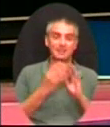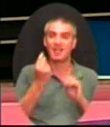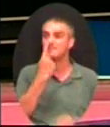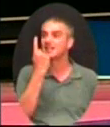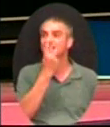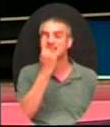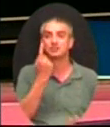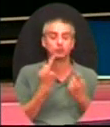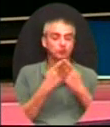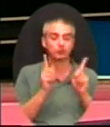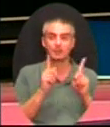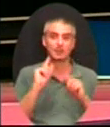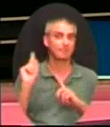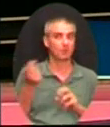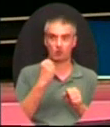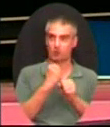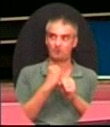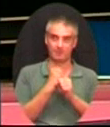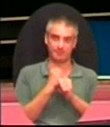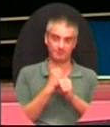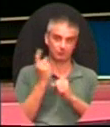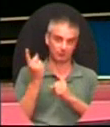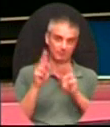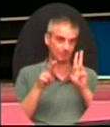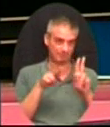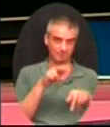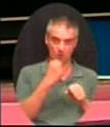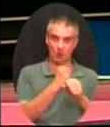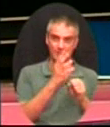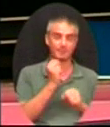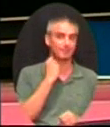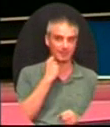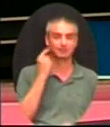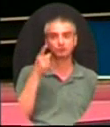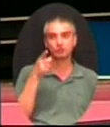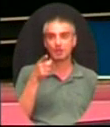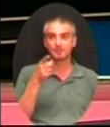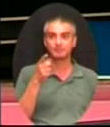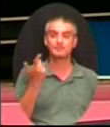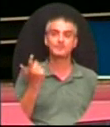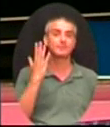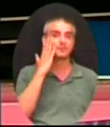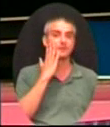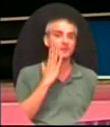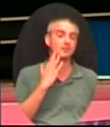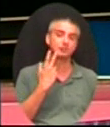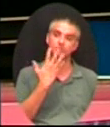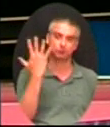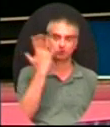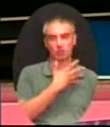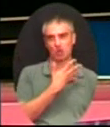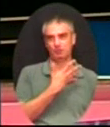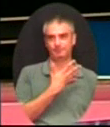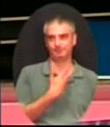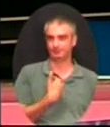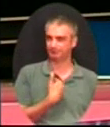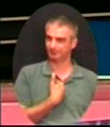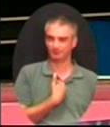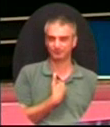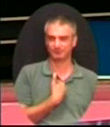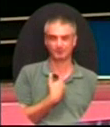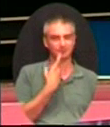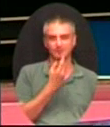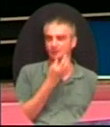שהדבר היחיד ששונה משאר העובדים, שכן הם מתעסקים ביין, זה עצם היותם שחורים. ואני שואלת את